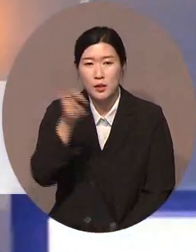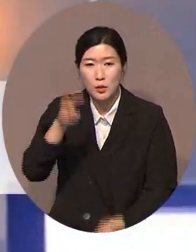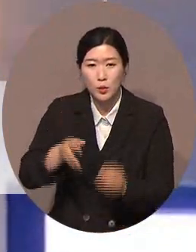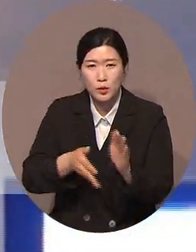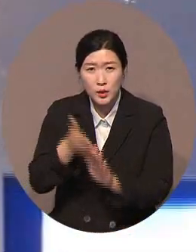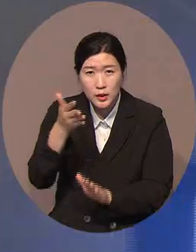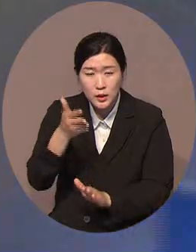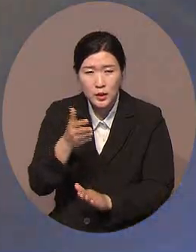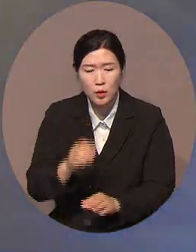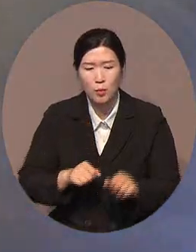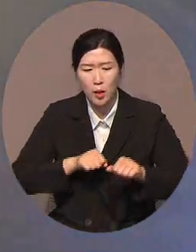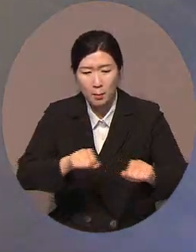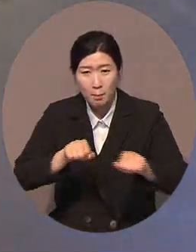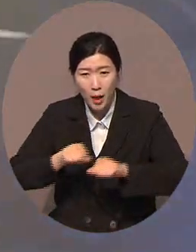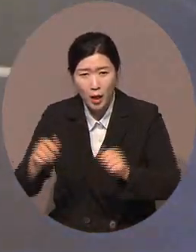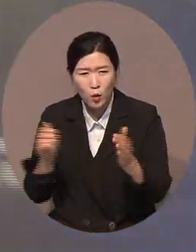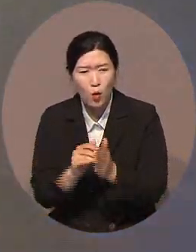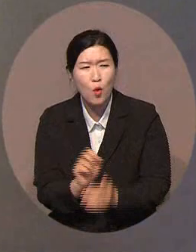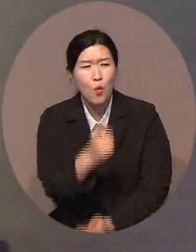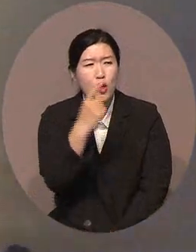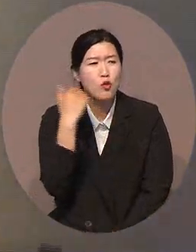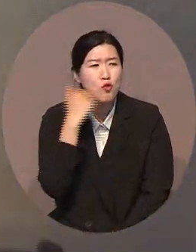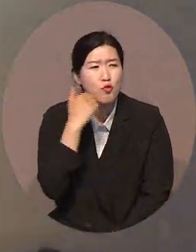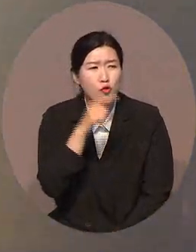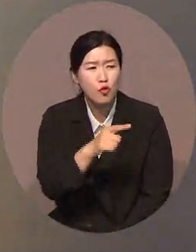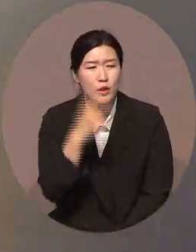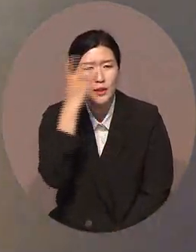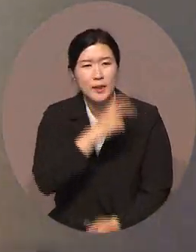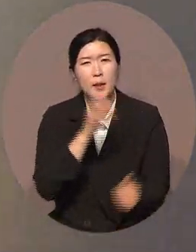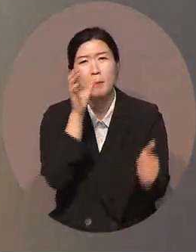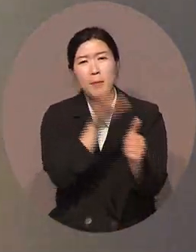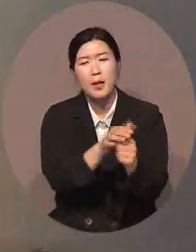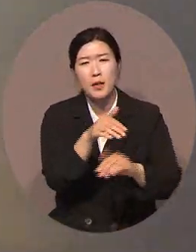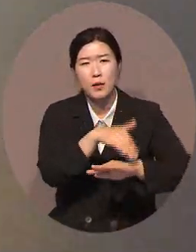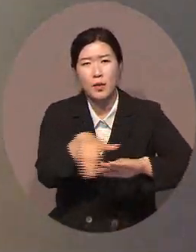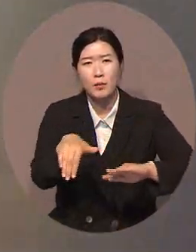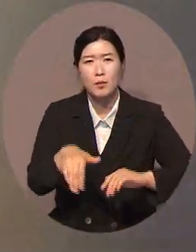나카무를 치우는 한편 원인을 파악해 구상권을 청구할 계획입니다